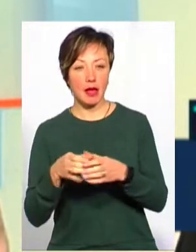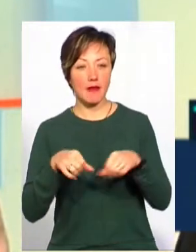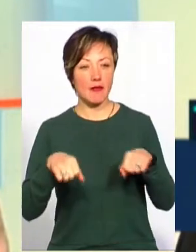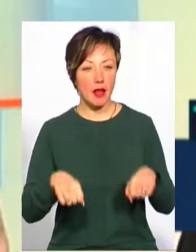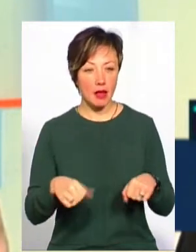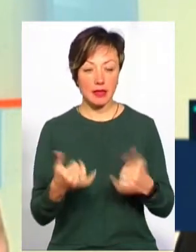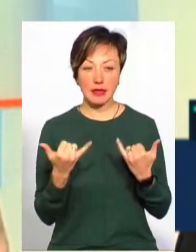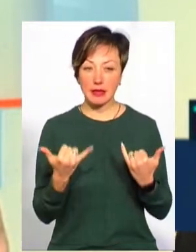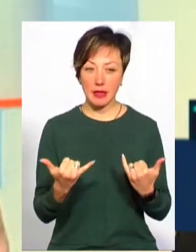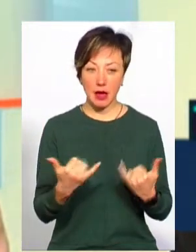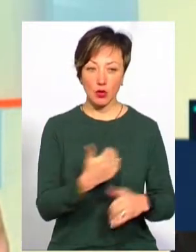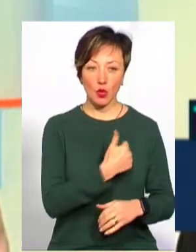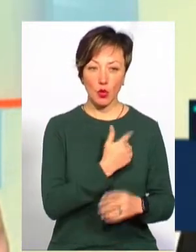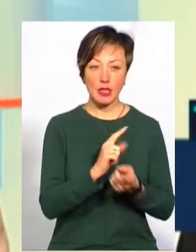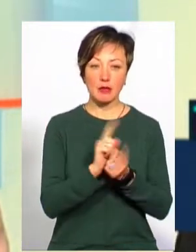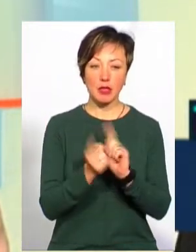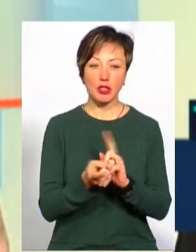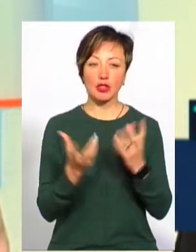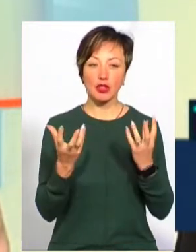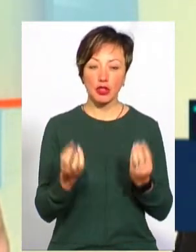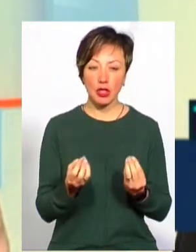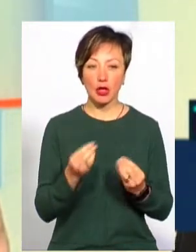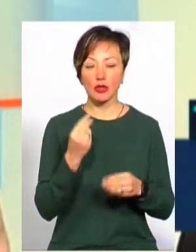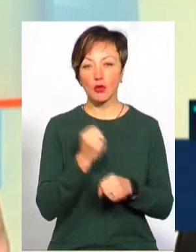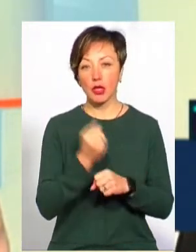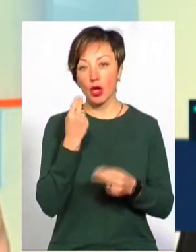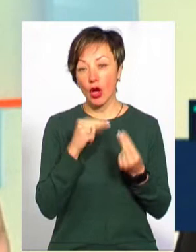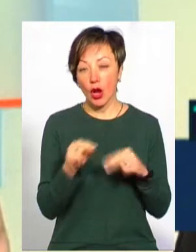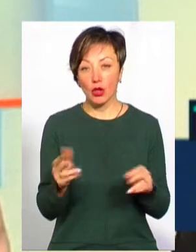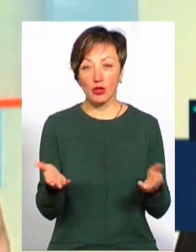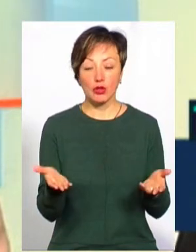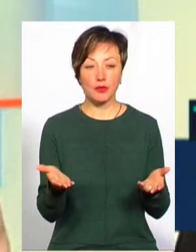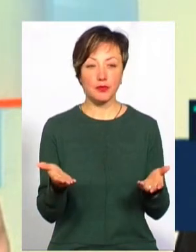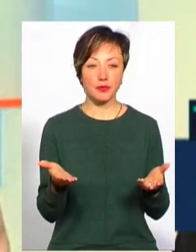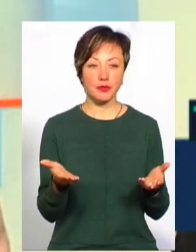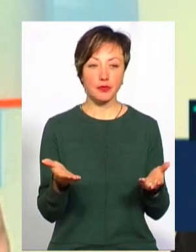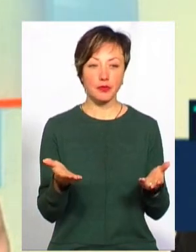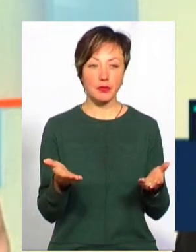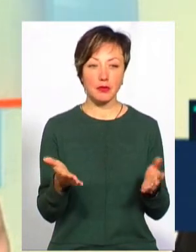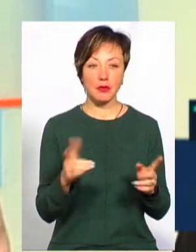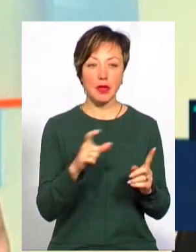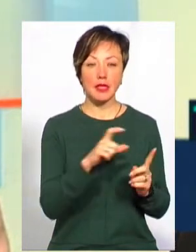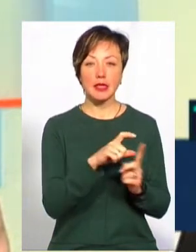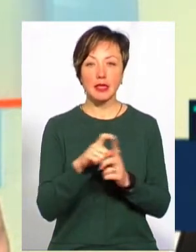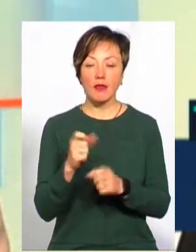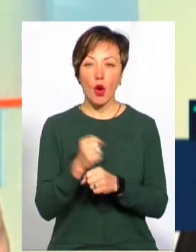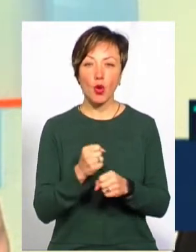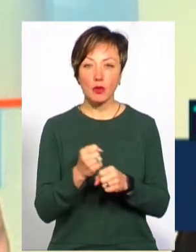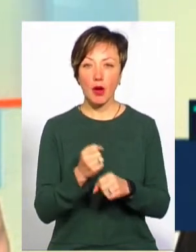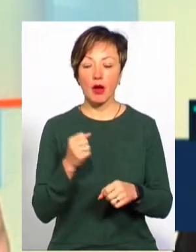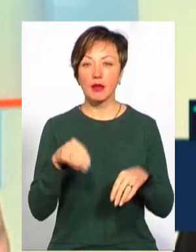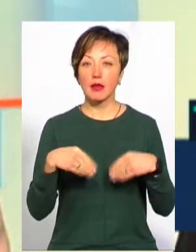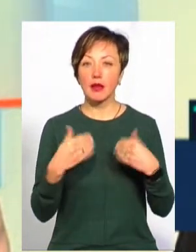влада. Зараз хочуть змінити ще, кажуть, зробити краще, ну як зі слів розробників, краще зробити